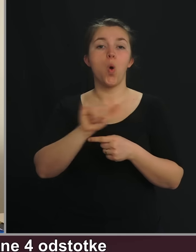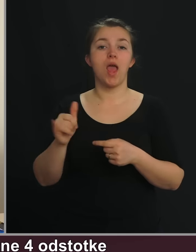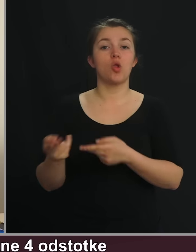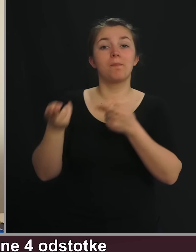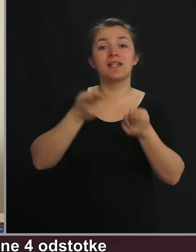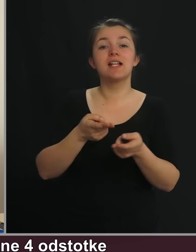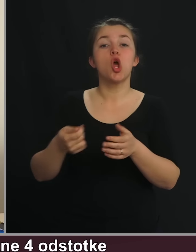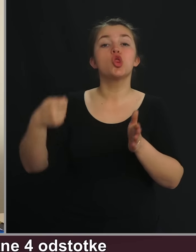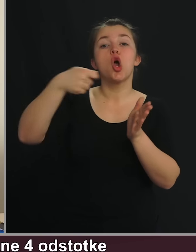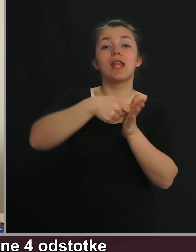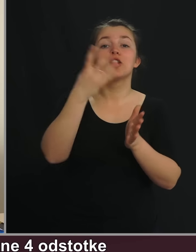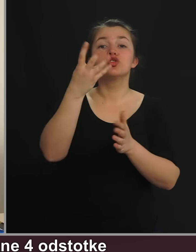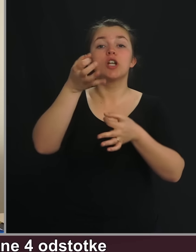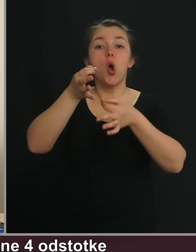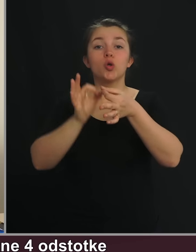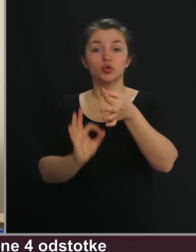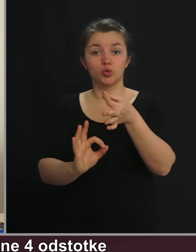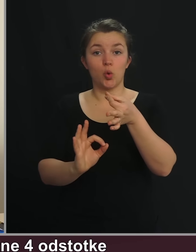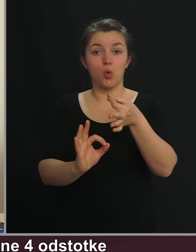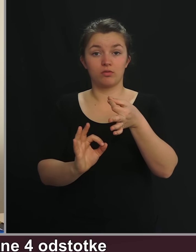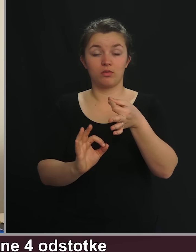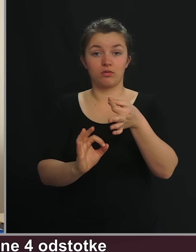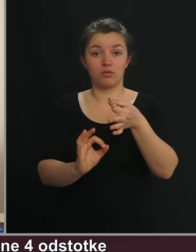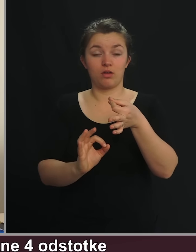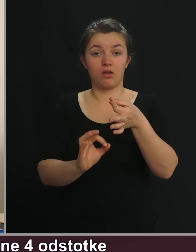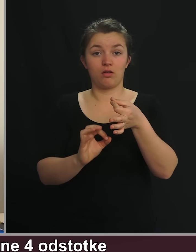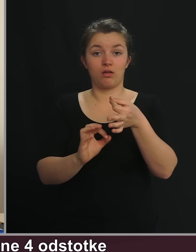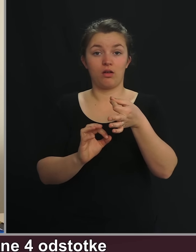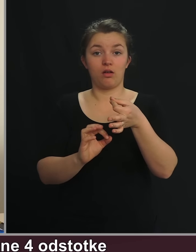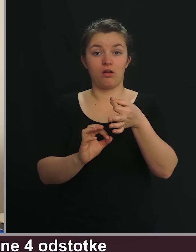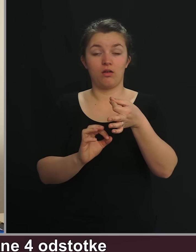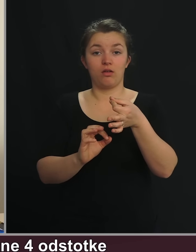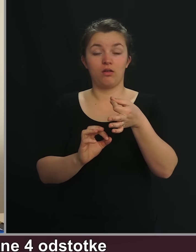potem vsako leto prinese dodatne 4%